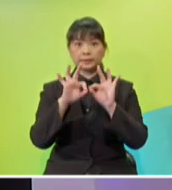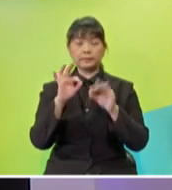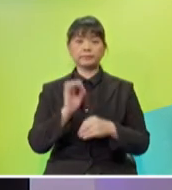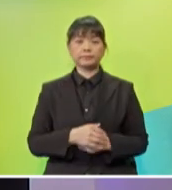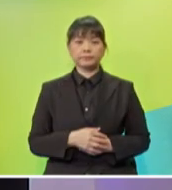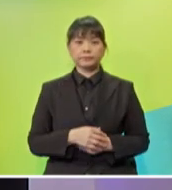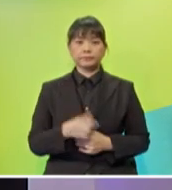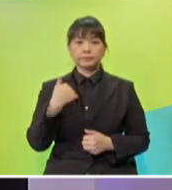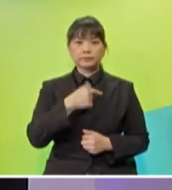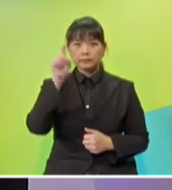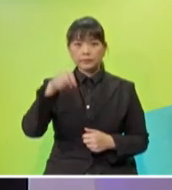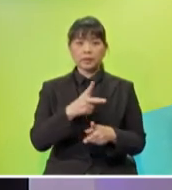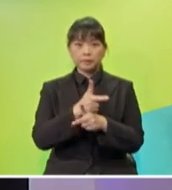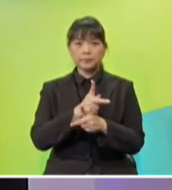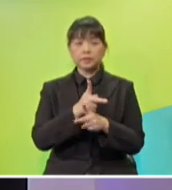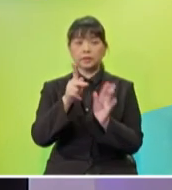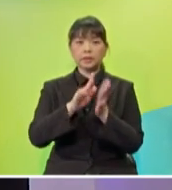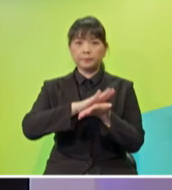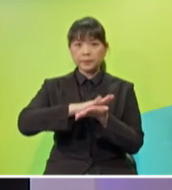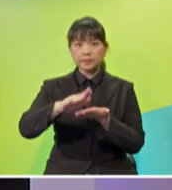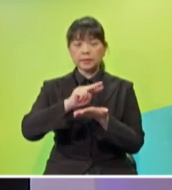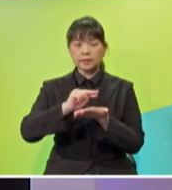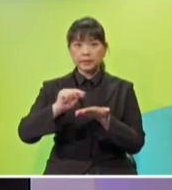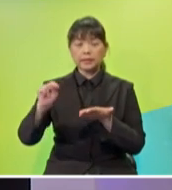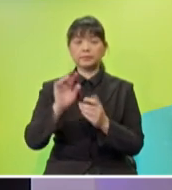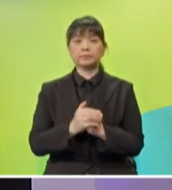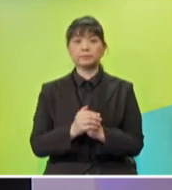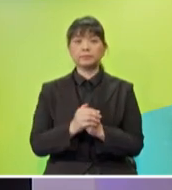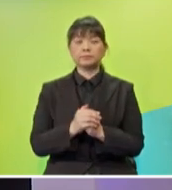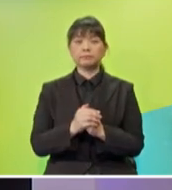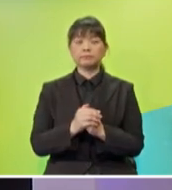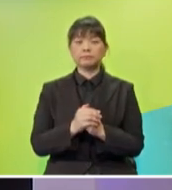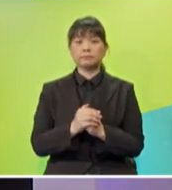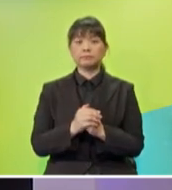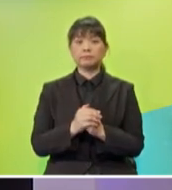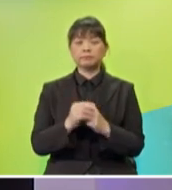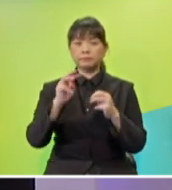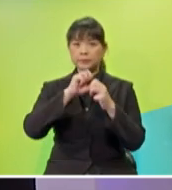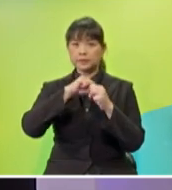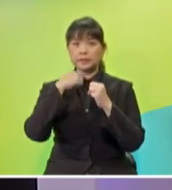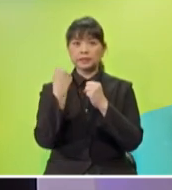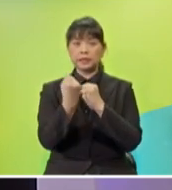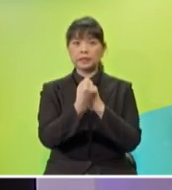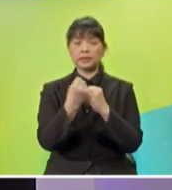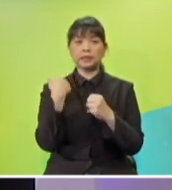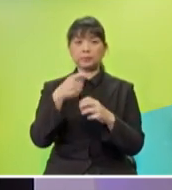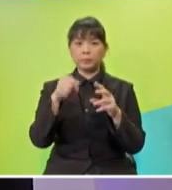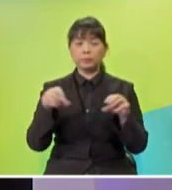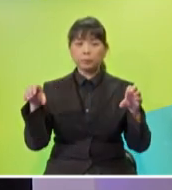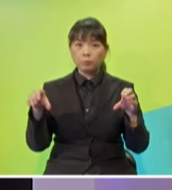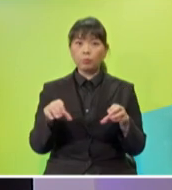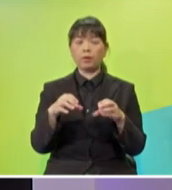kita perlu menjaga kebersihan persekitaran kita contohnya kita boleh melakukan gotong royong